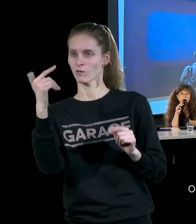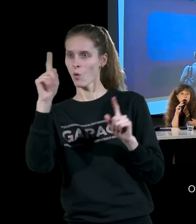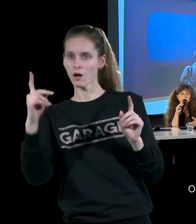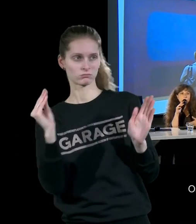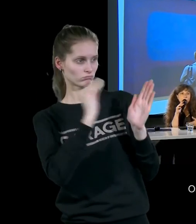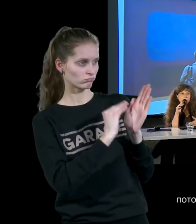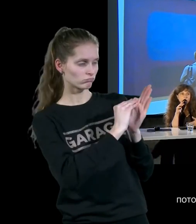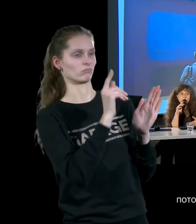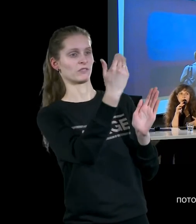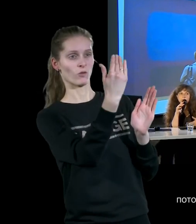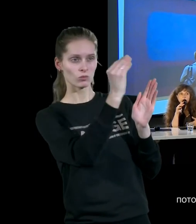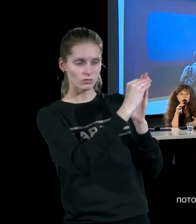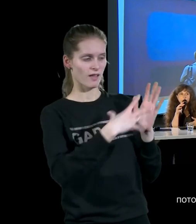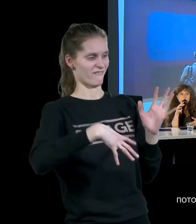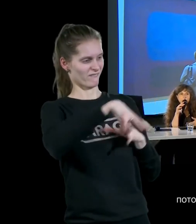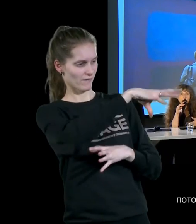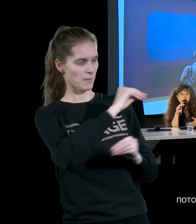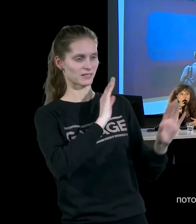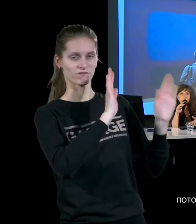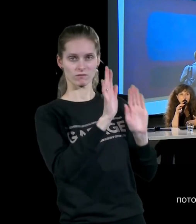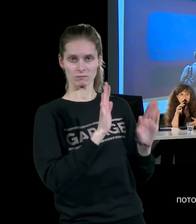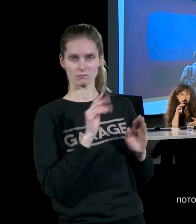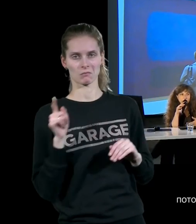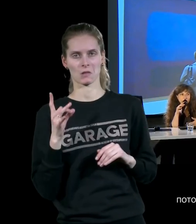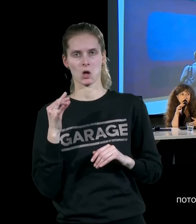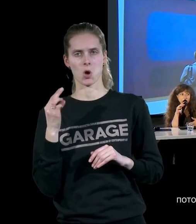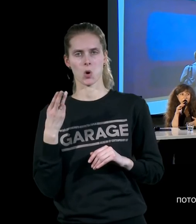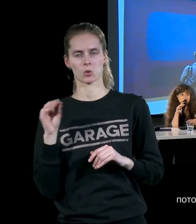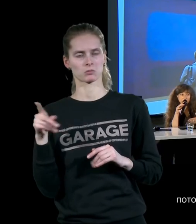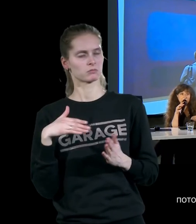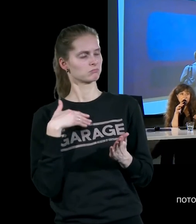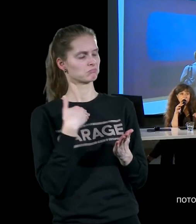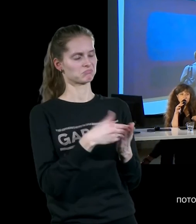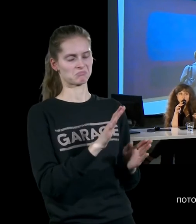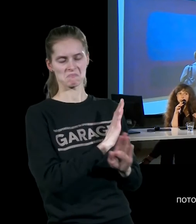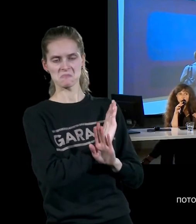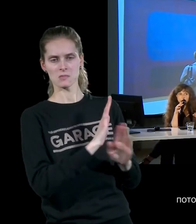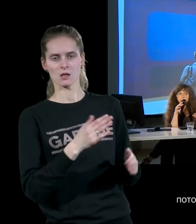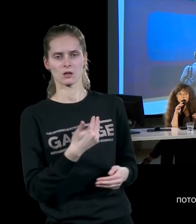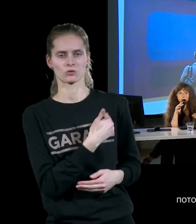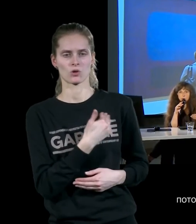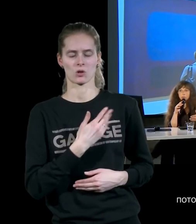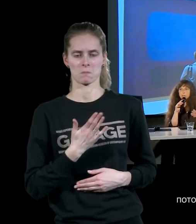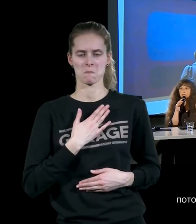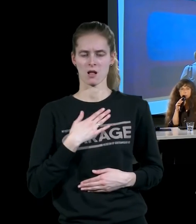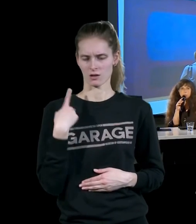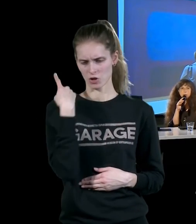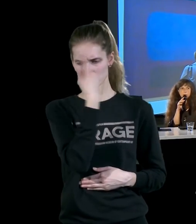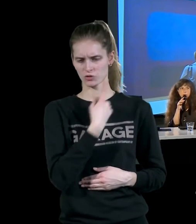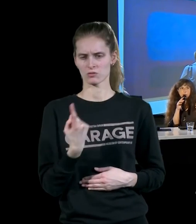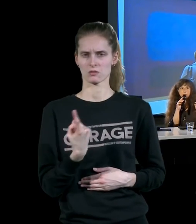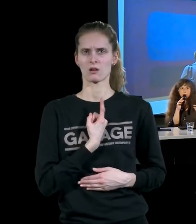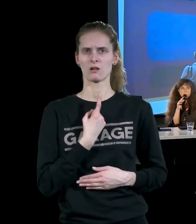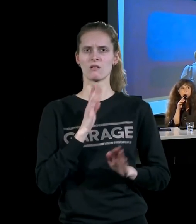очень сложно для художника, который хочет выстроить свою карьеру. Либо ты участвуешь в коллективе, потому что персональную выставку сразу тебя не устраивают. Для него